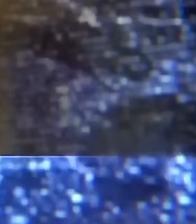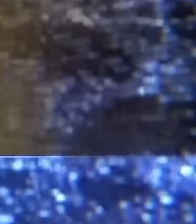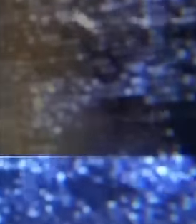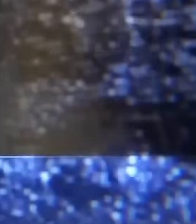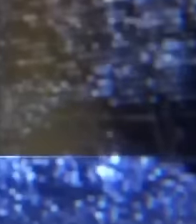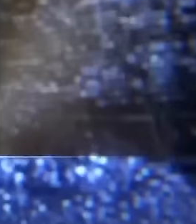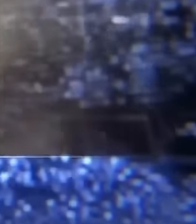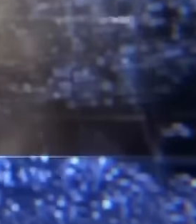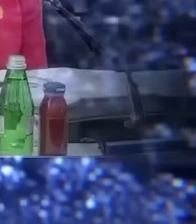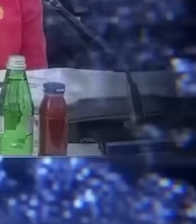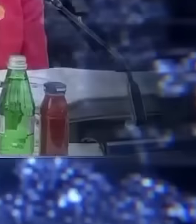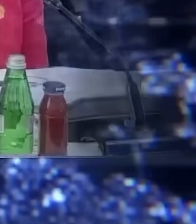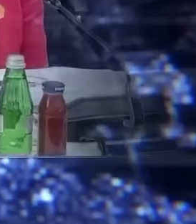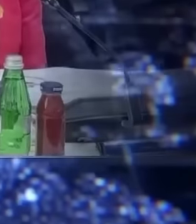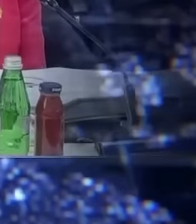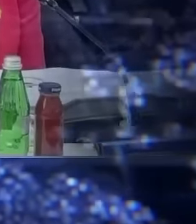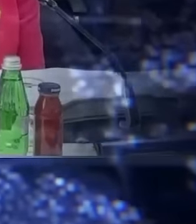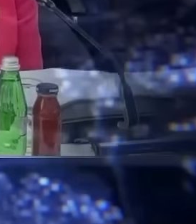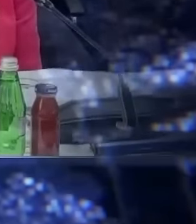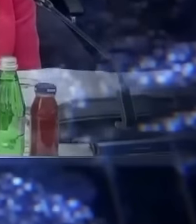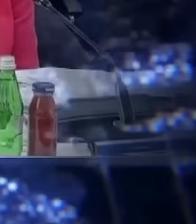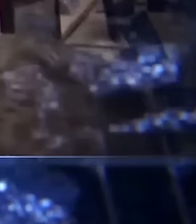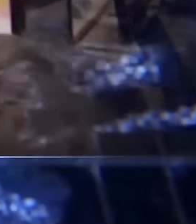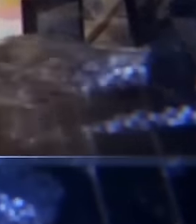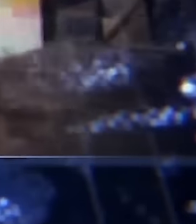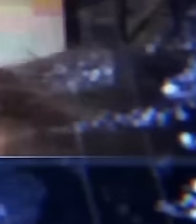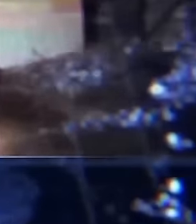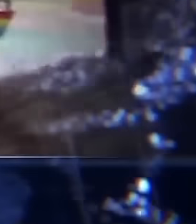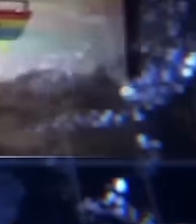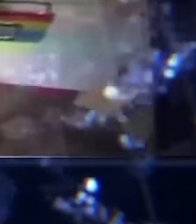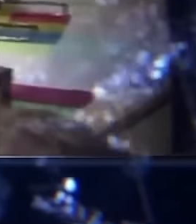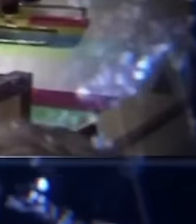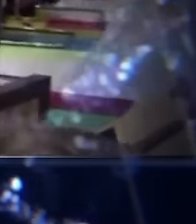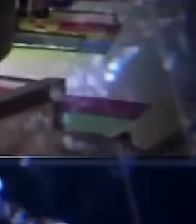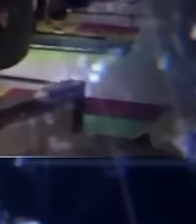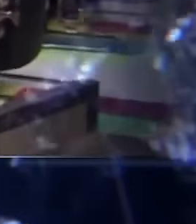mori vendim unanim pasi vlerësoi se Shqipëria i ka përmbushur detyrat.